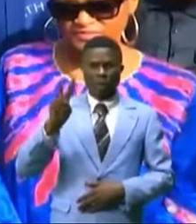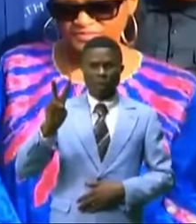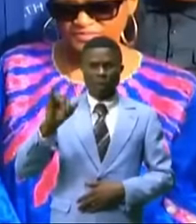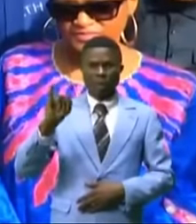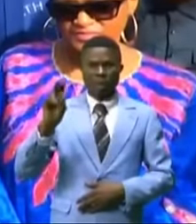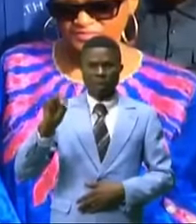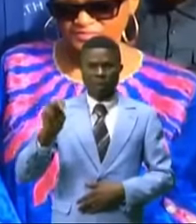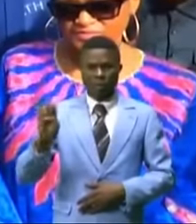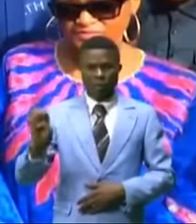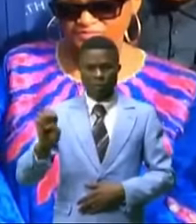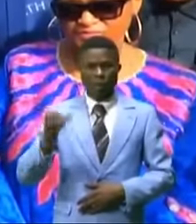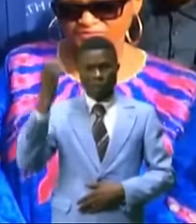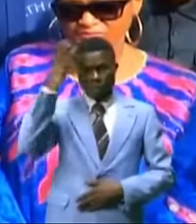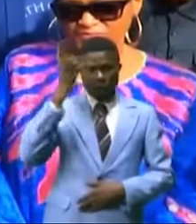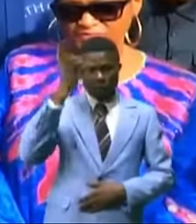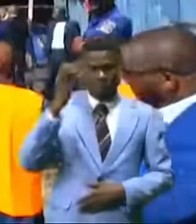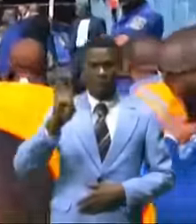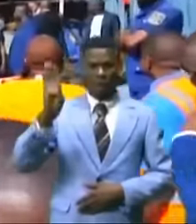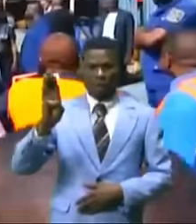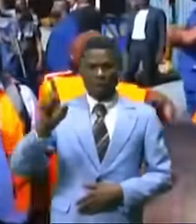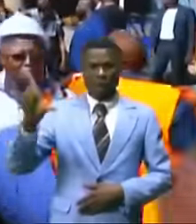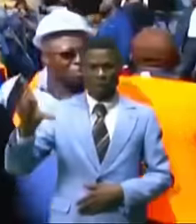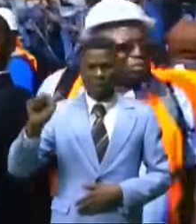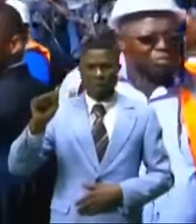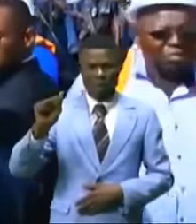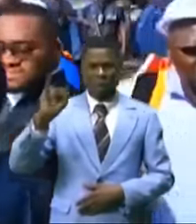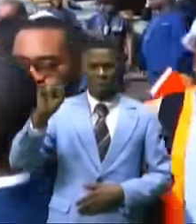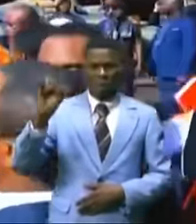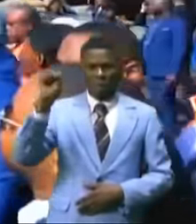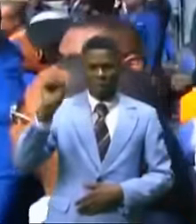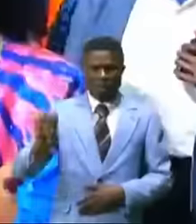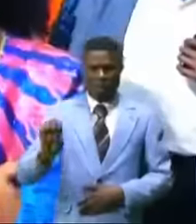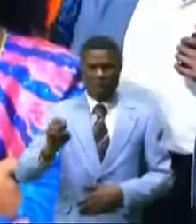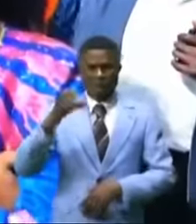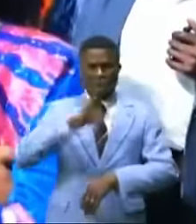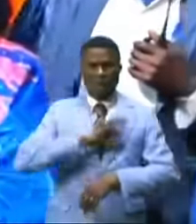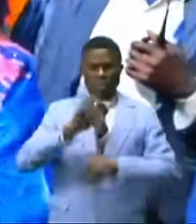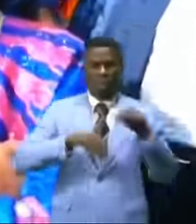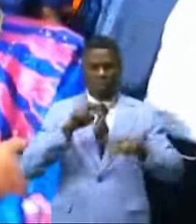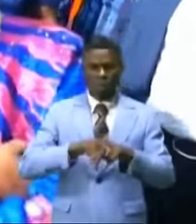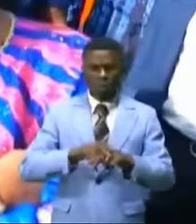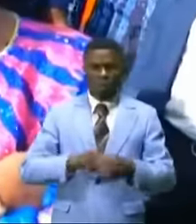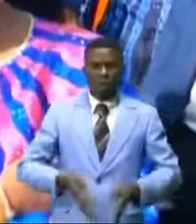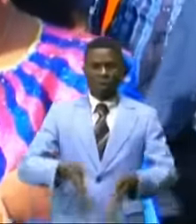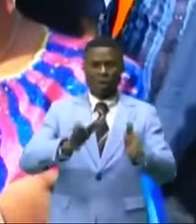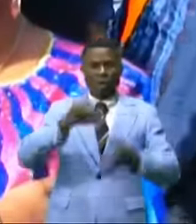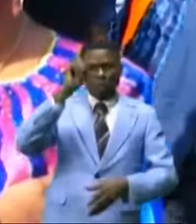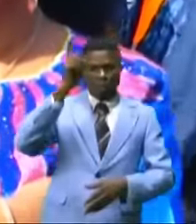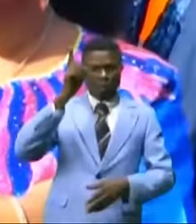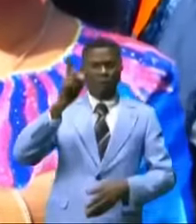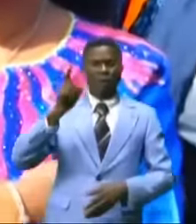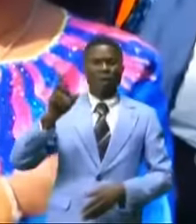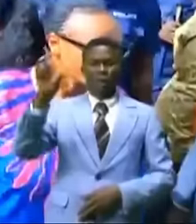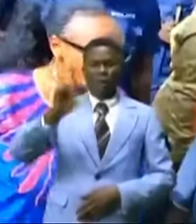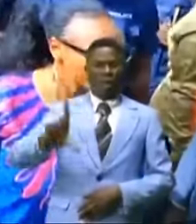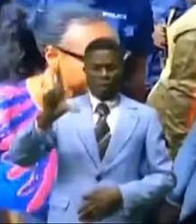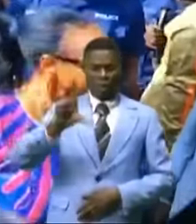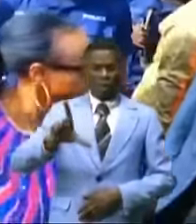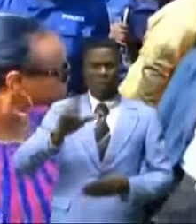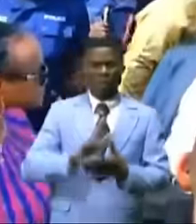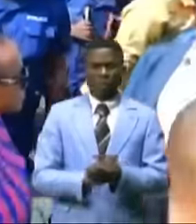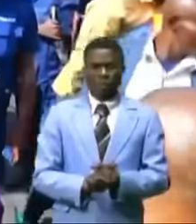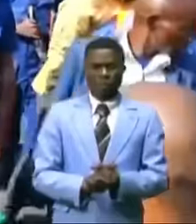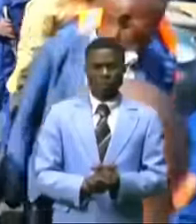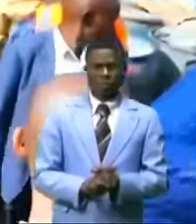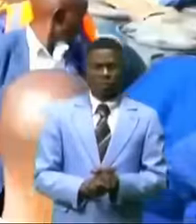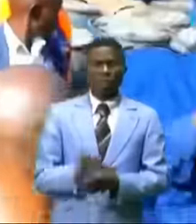côté le général Blaise Kilimba-Limba de la police nationale congolaise à la première rue Limété-Forgeron. Ils se